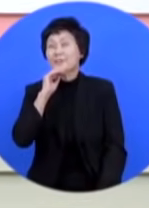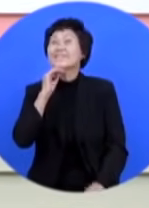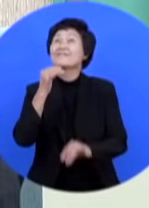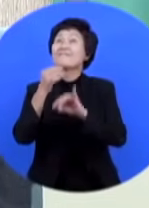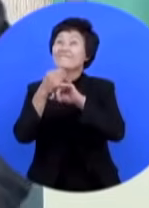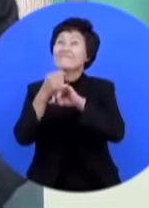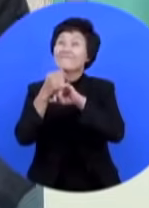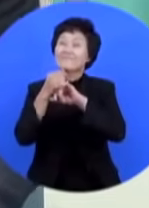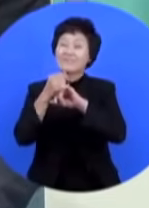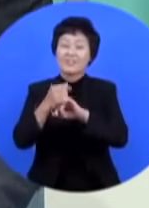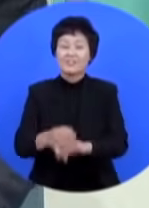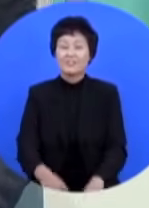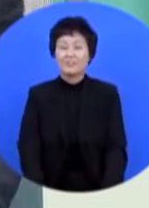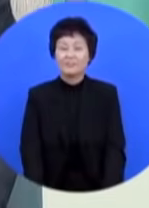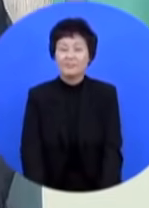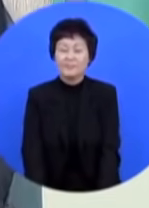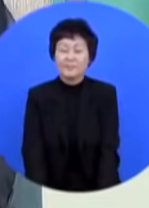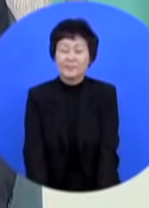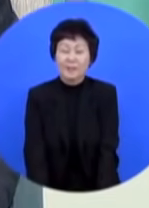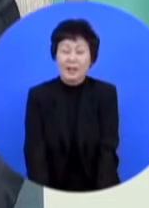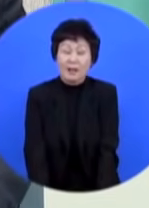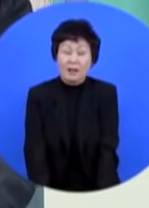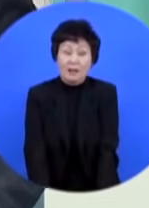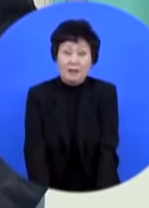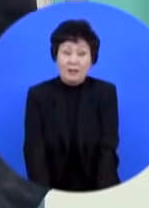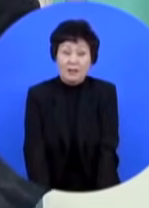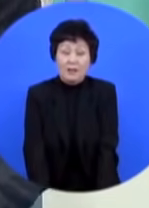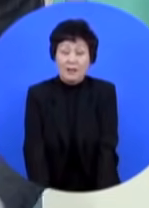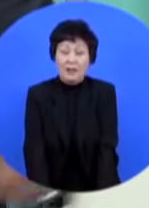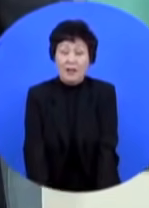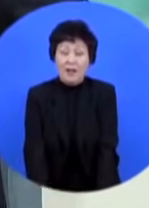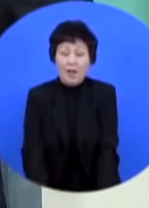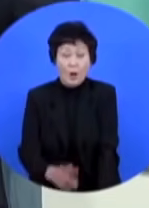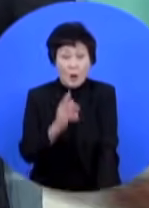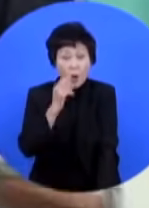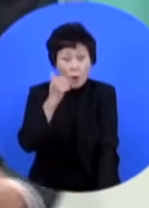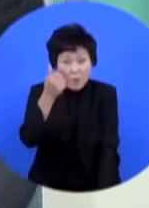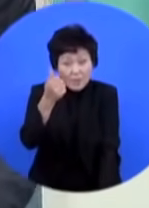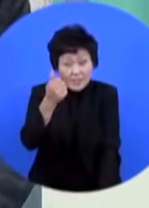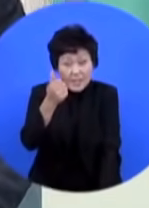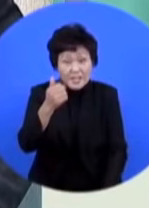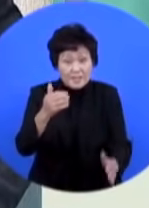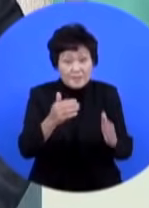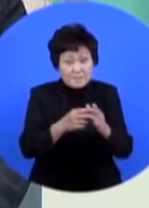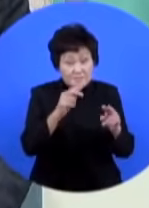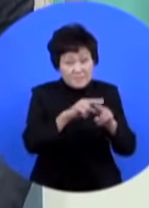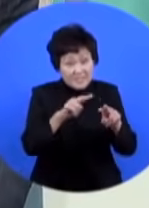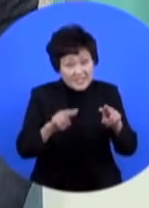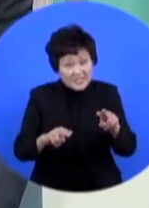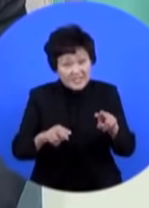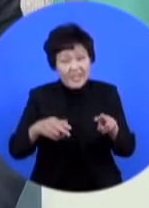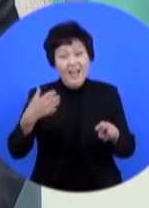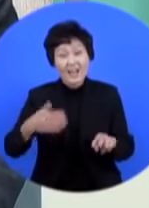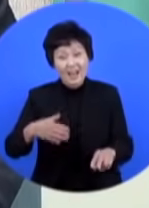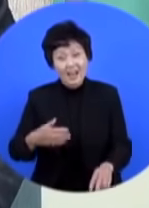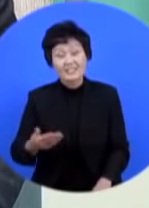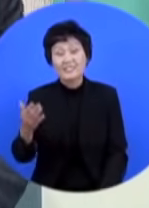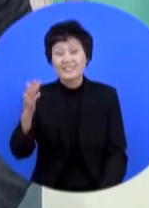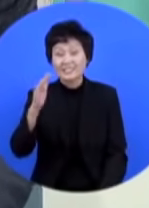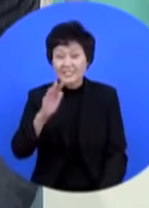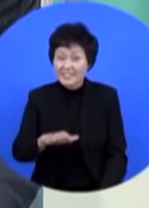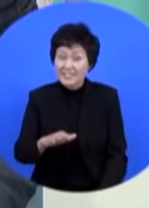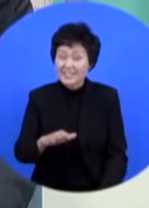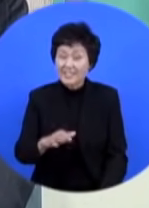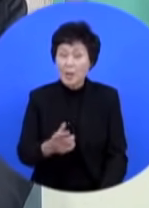목사님, 목사님이 저 아직 그 은퇴는 저 여러 해 남았지만 그런 말씀하셨다 그래요?